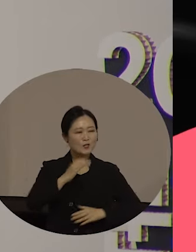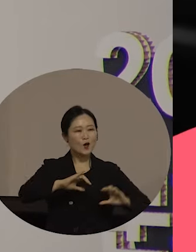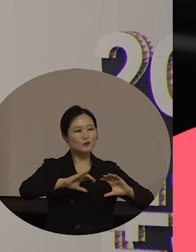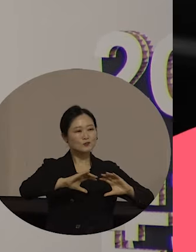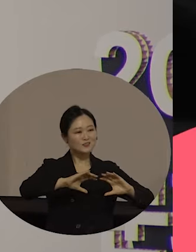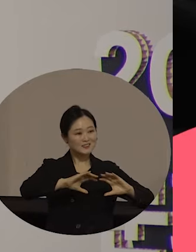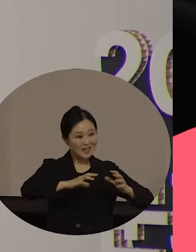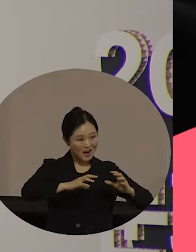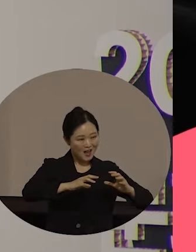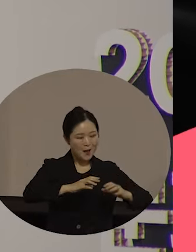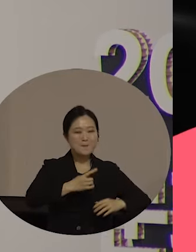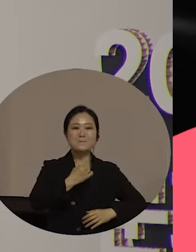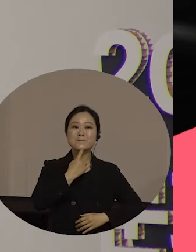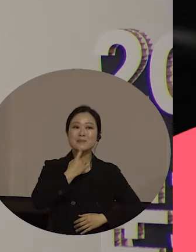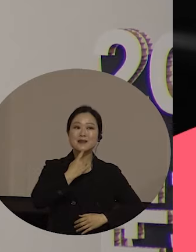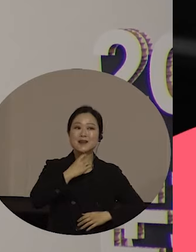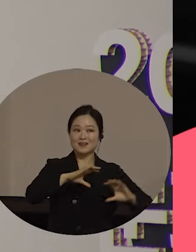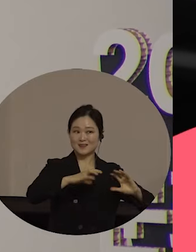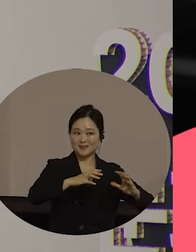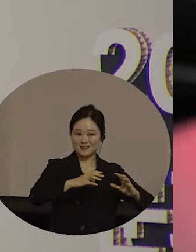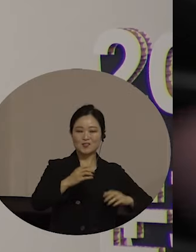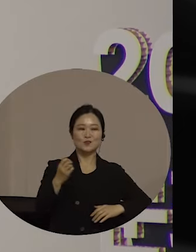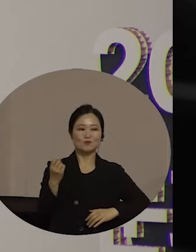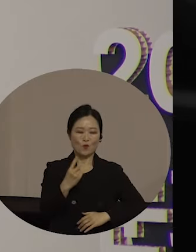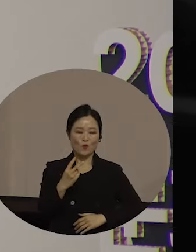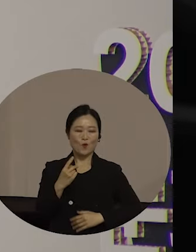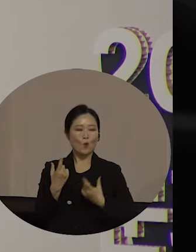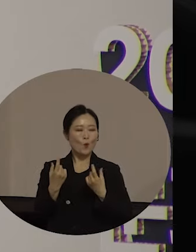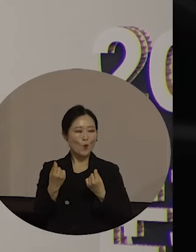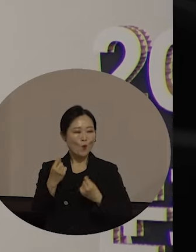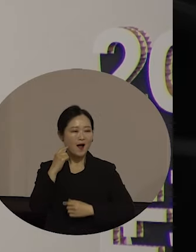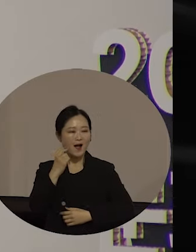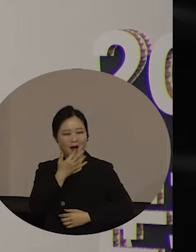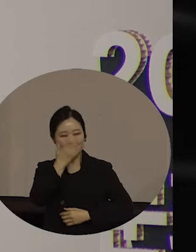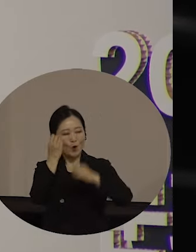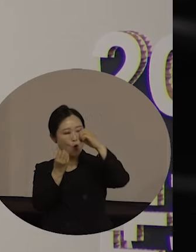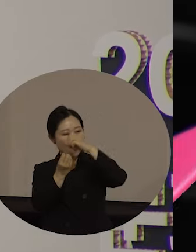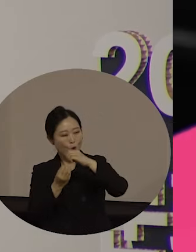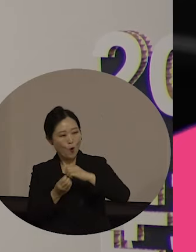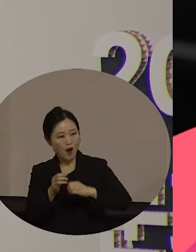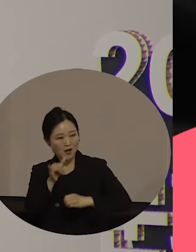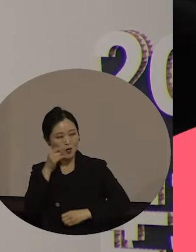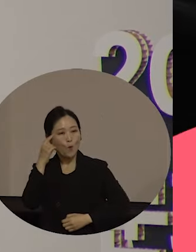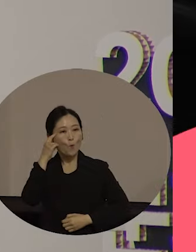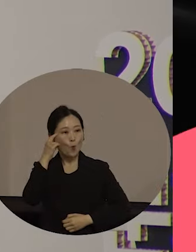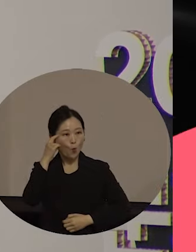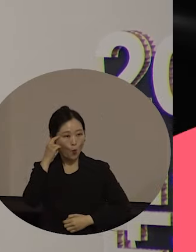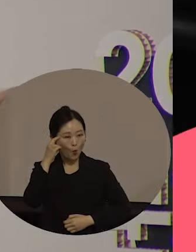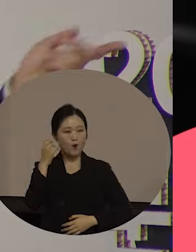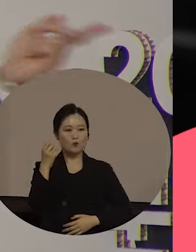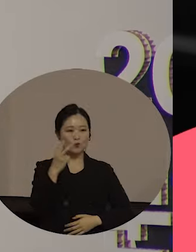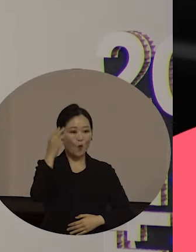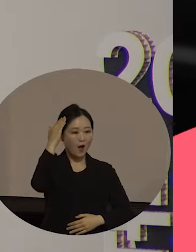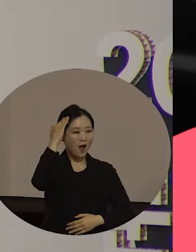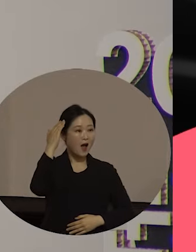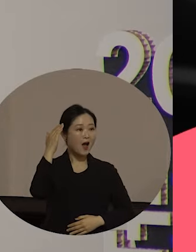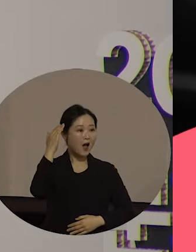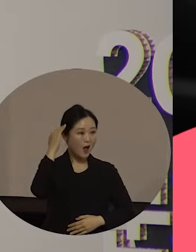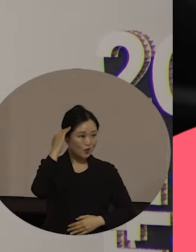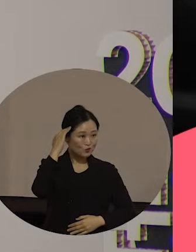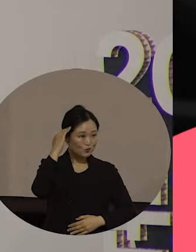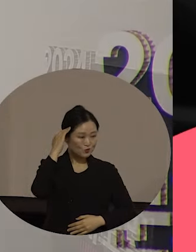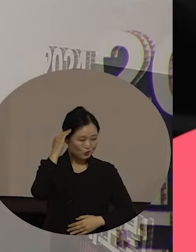있는 핀란드에서, 그리고 또 역시 아름답고 진짜 전통이 있는 몽골리아, 그리고 우리나라까지 쭉